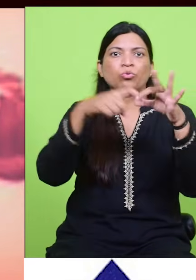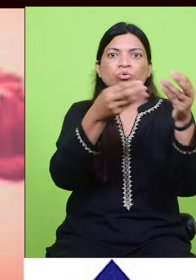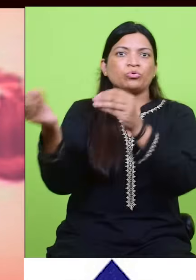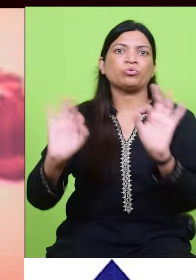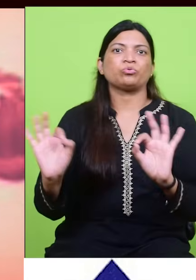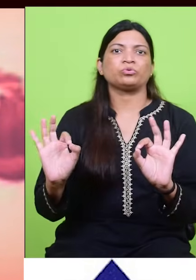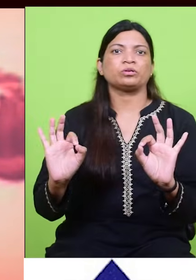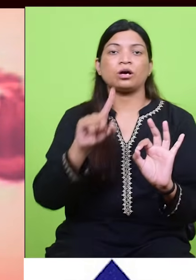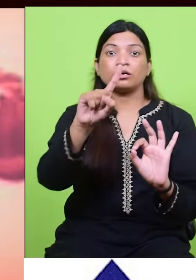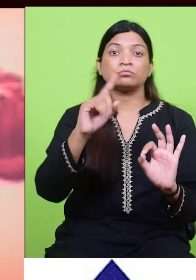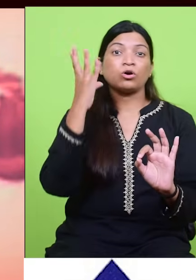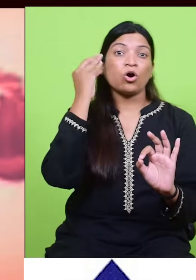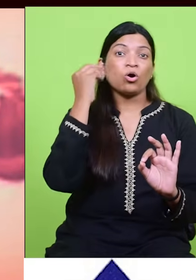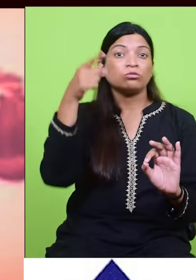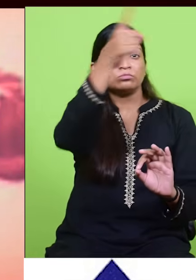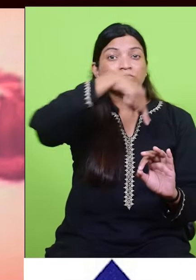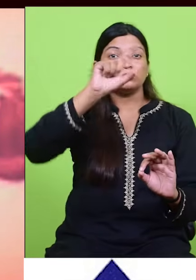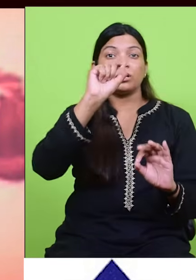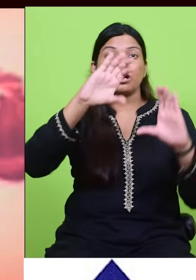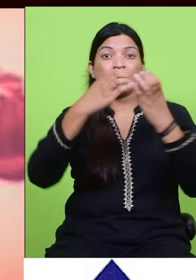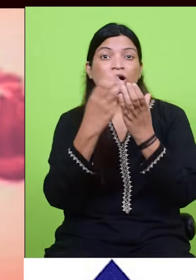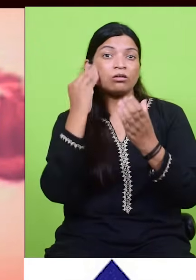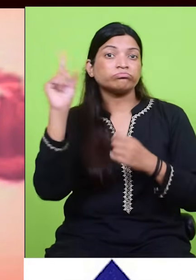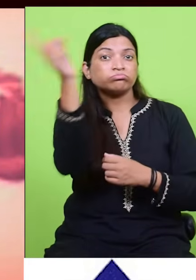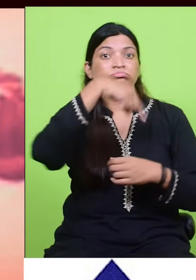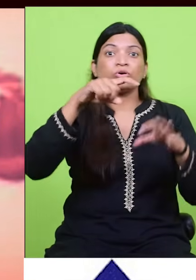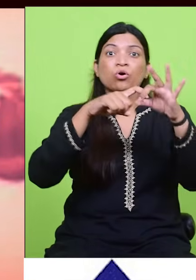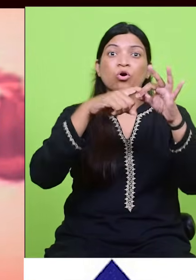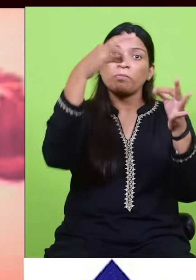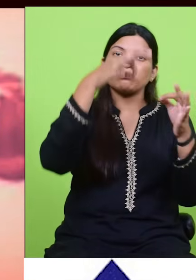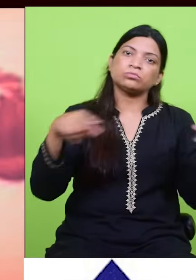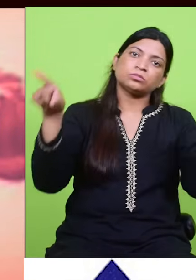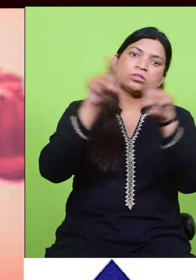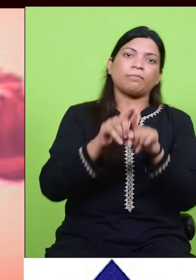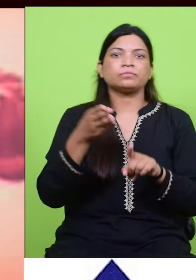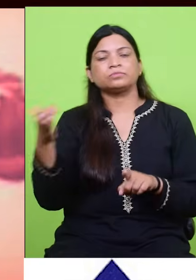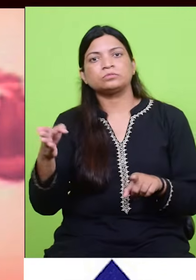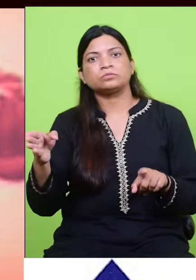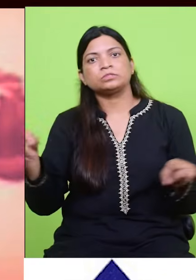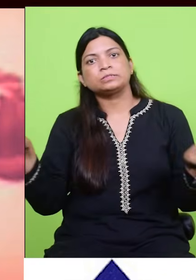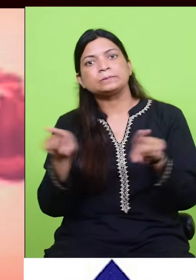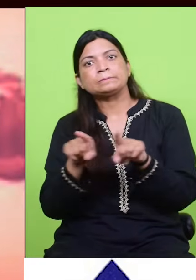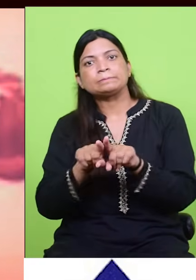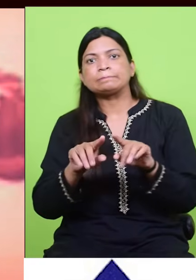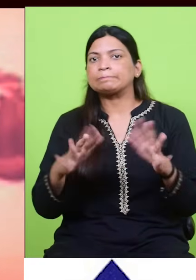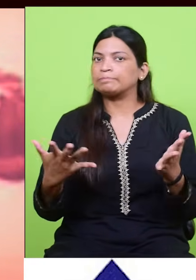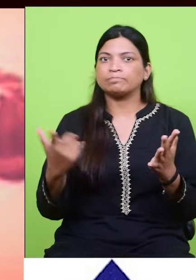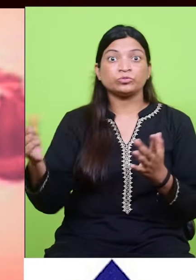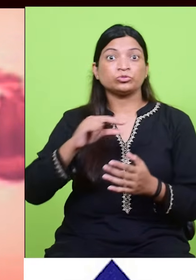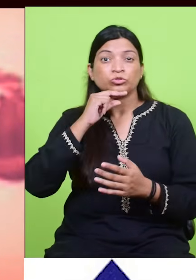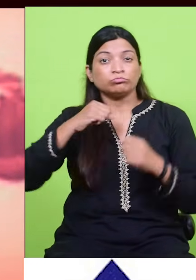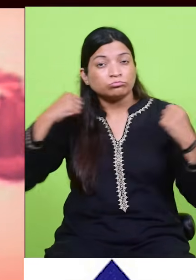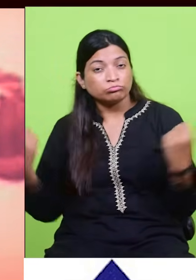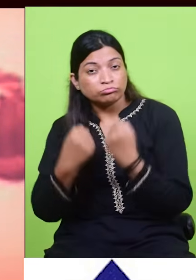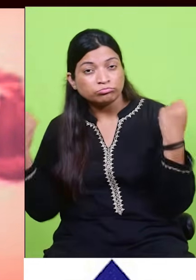हैं, वही पेपर गुरदीप को भी अटैम्प्ट करना था। तो हम लोग टाइम वेस्ट नहीं कर सकते थे, तो हमने वो करा। गुरदीप ने भी कोऑपरेट करा। घर